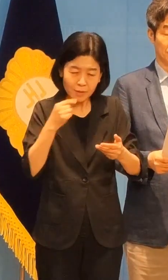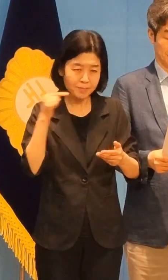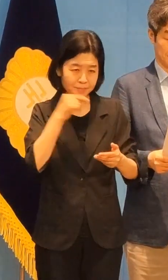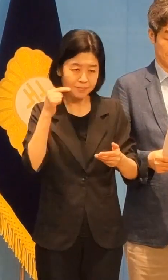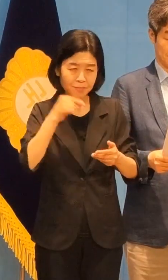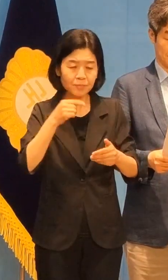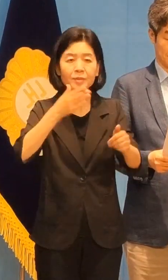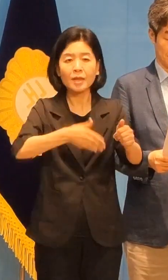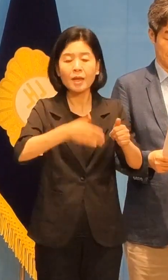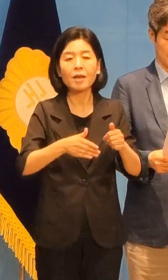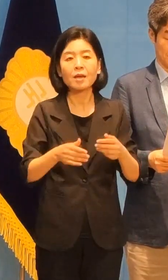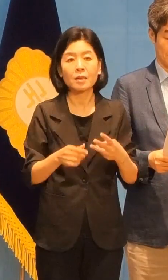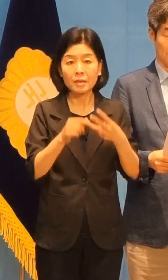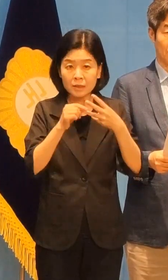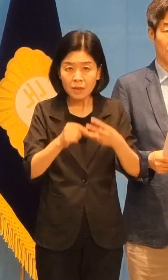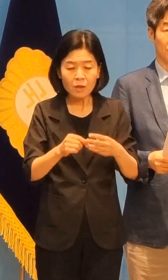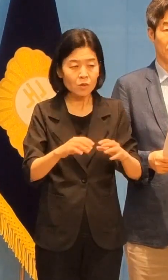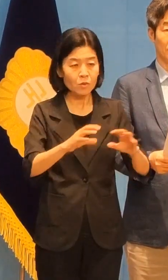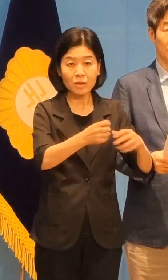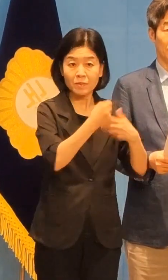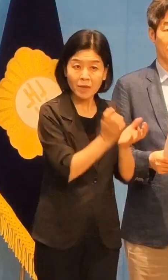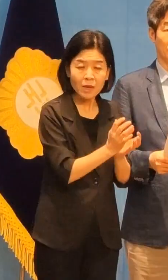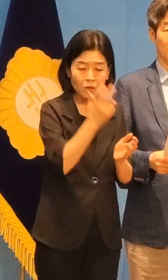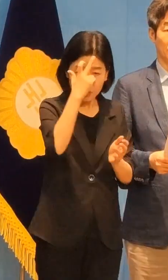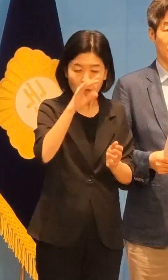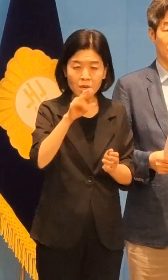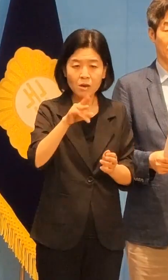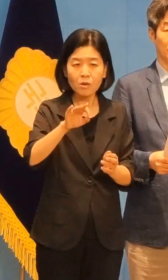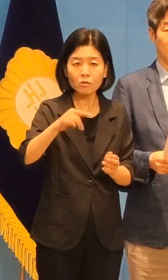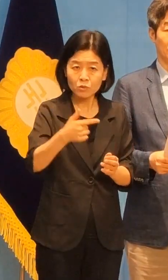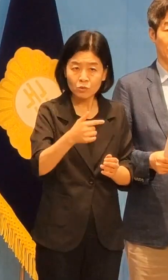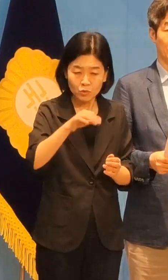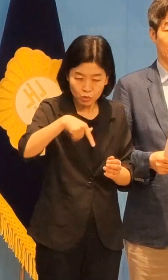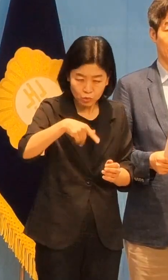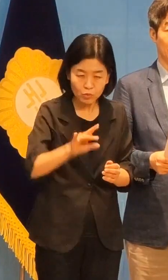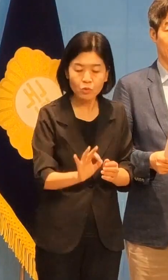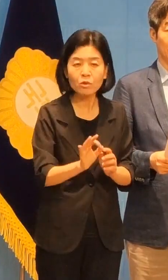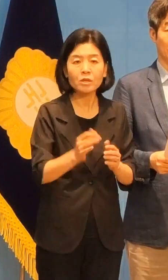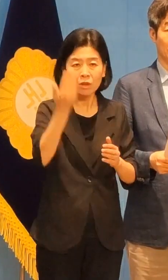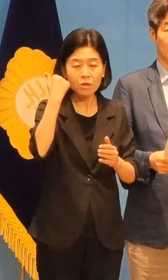셋째, 국민의힘은 최영중 전 청주시의원 사건에 대해